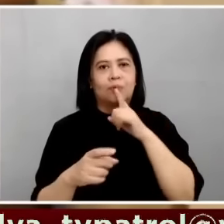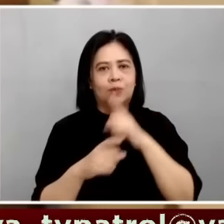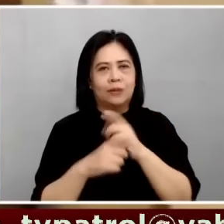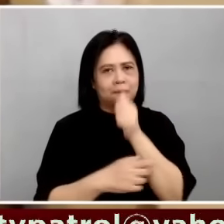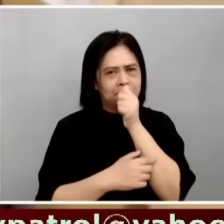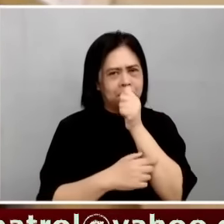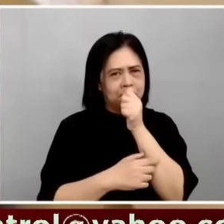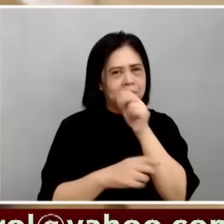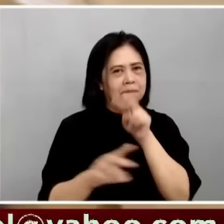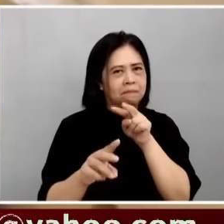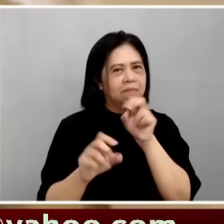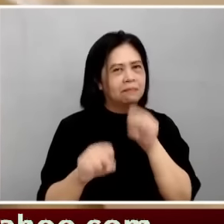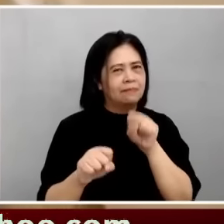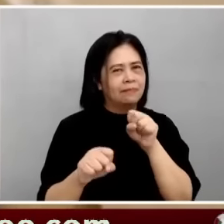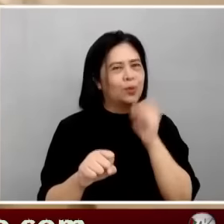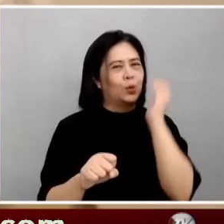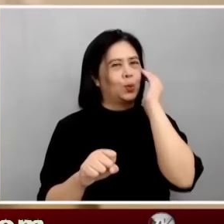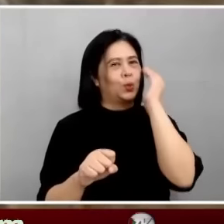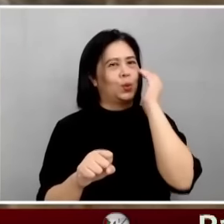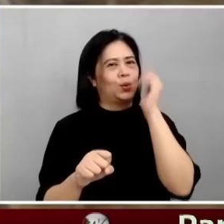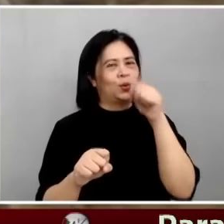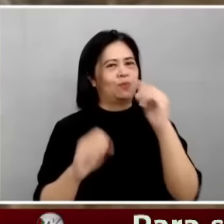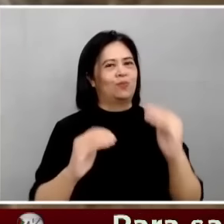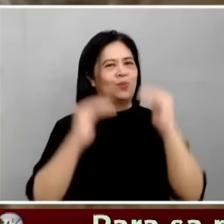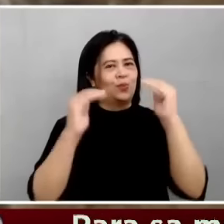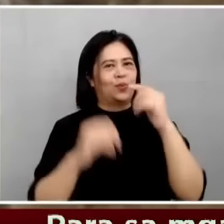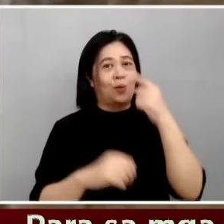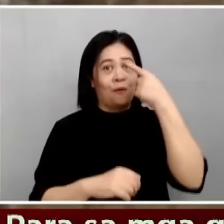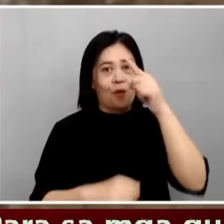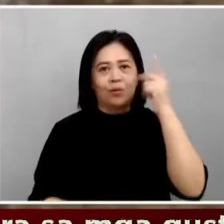the ABAP leadership knew he was going to go for gold.